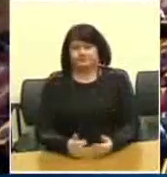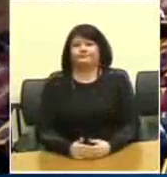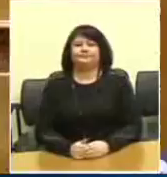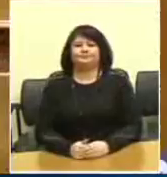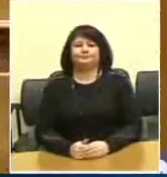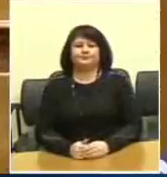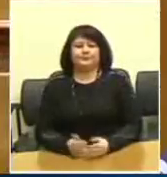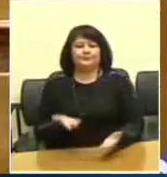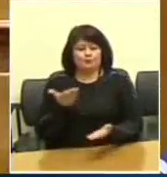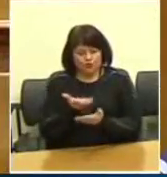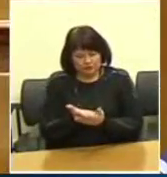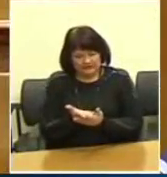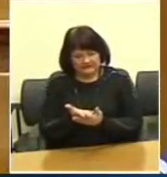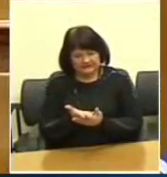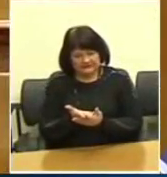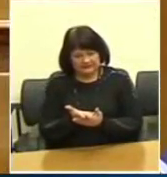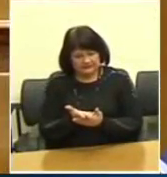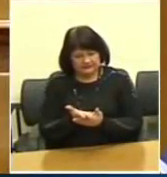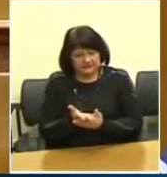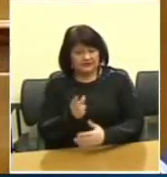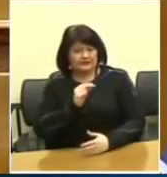Είναι η πρόταση για την επικοδομητική ψήφο